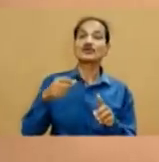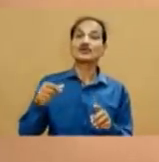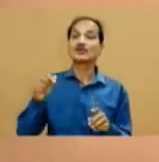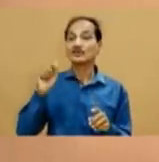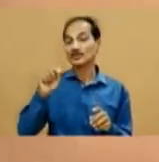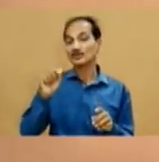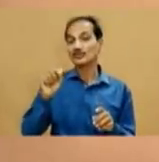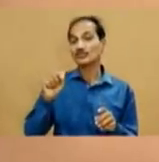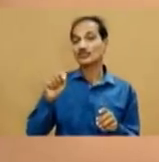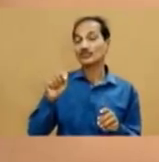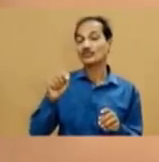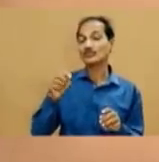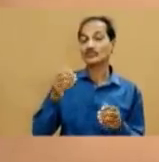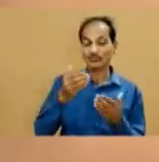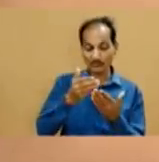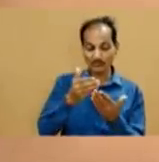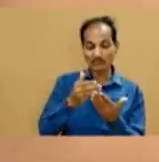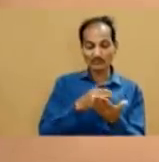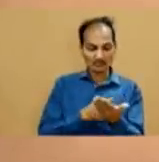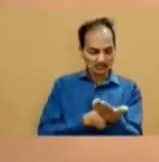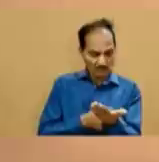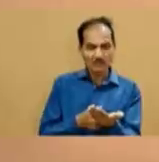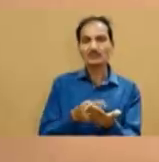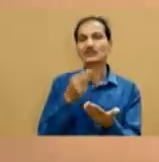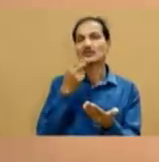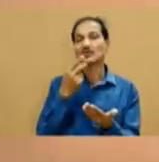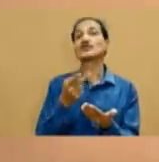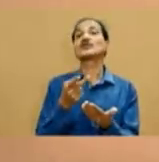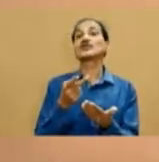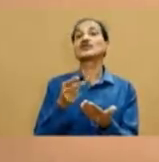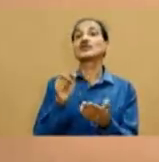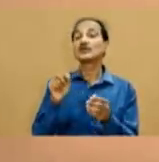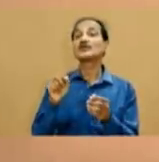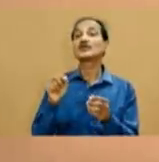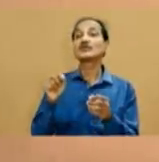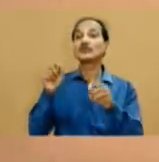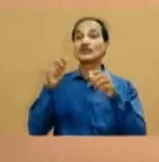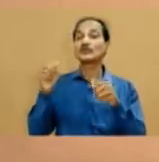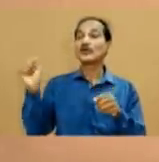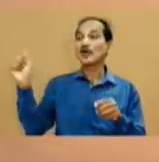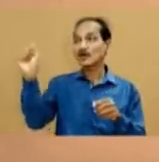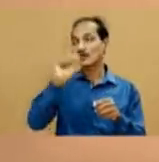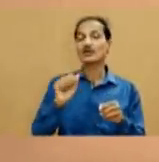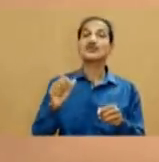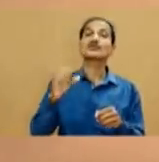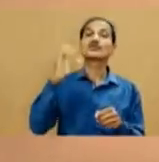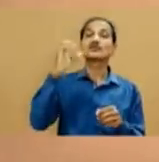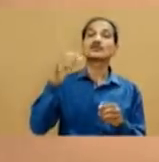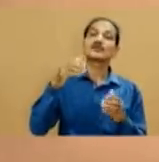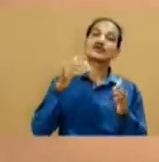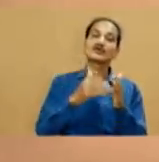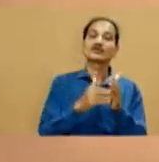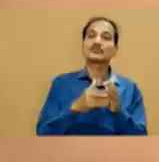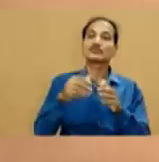ଏଇ ଯେଉଁ ମୁଁ ନାଁ ଗୁଡ଼ିକ କହିଲି ପୁଣି ଥରେ ଆପଣଙ୍କୁ କହିଦିଏ, ଏଗୁଡ଼ିକୁ ଆମେ କଣ୍ଟେନମେଣ୍ଟ ଜୋନ୍ ହିସାବରେ